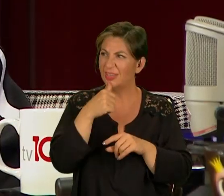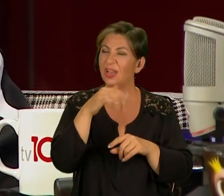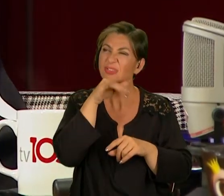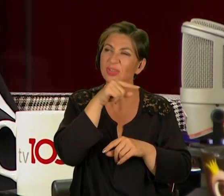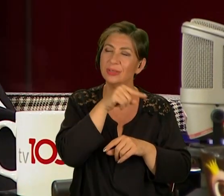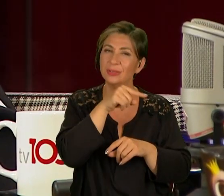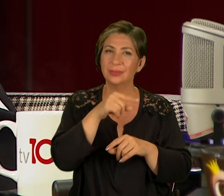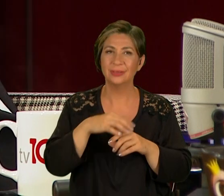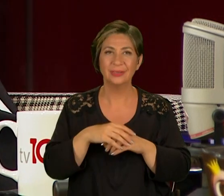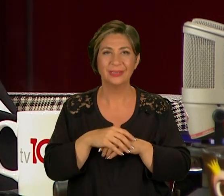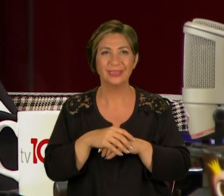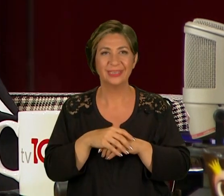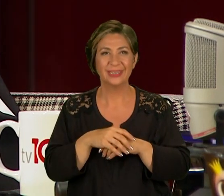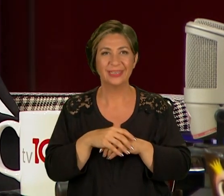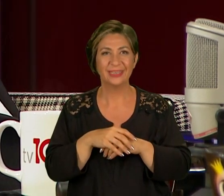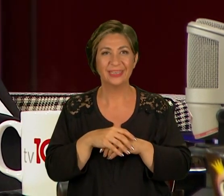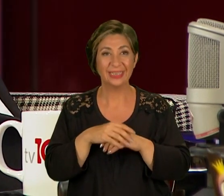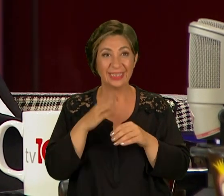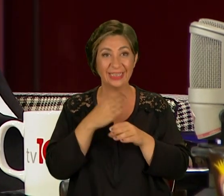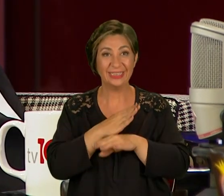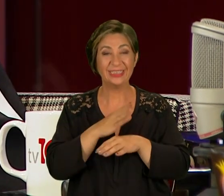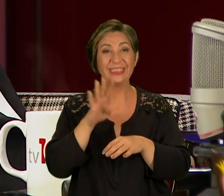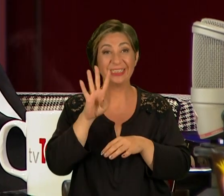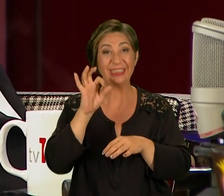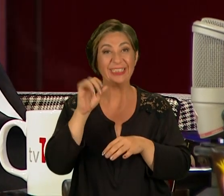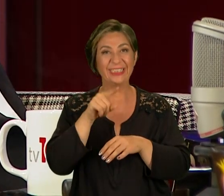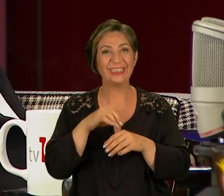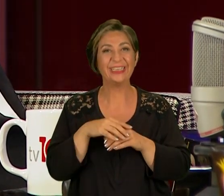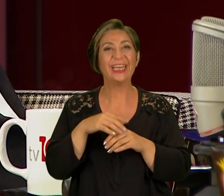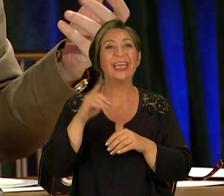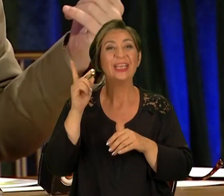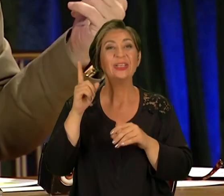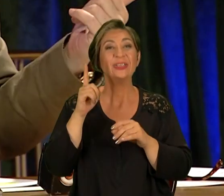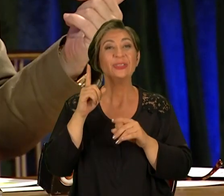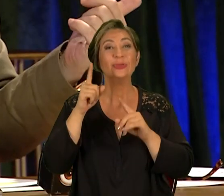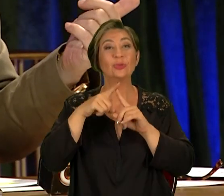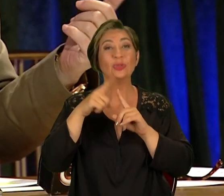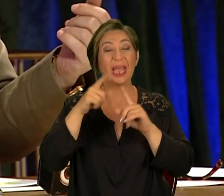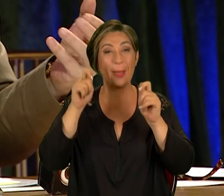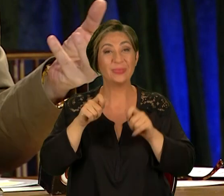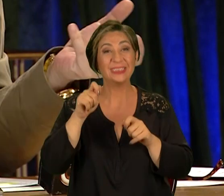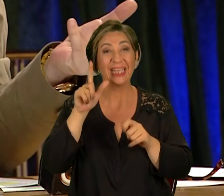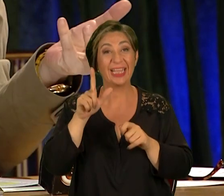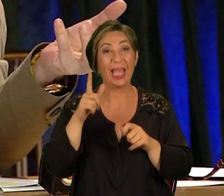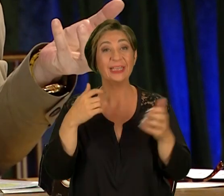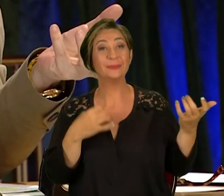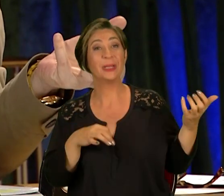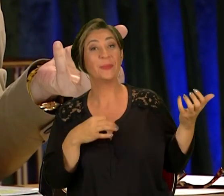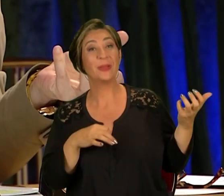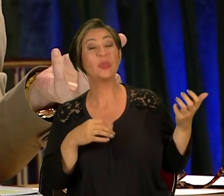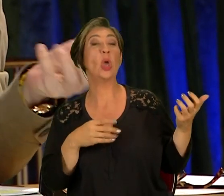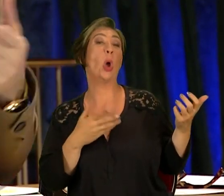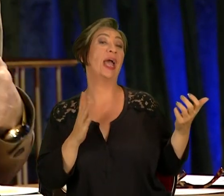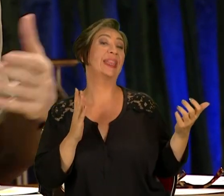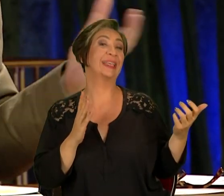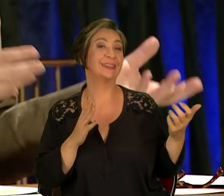adam. Evet, kesinlikle. Tuncer de yapması gereken şey yapıyor, böyle yapıyor. Yok